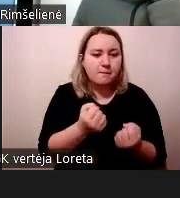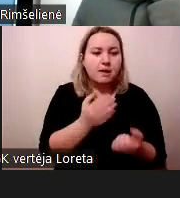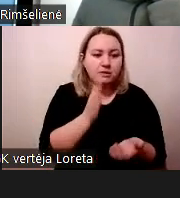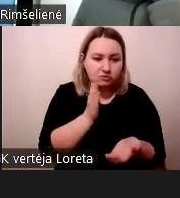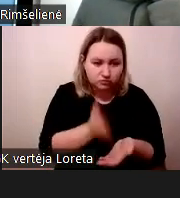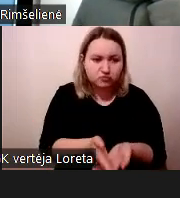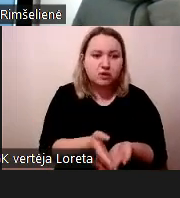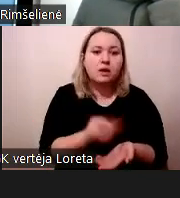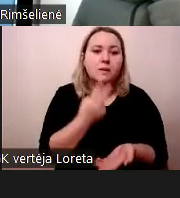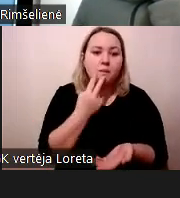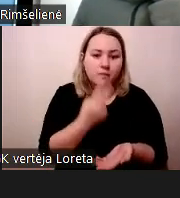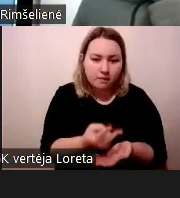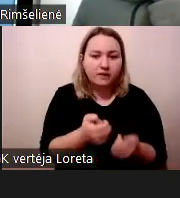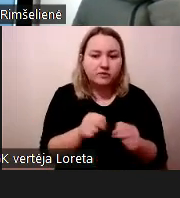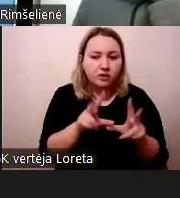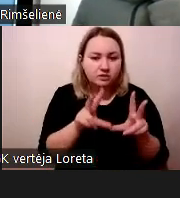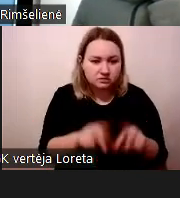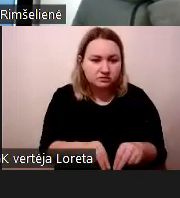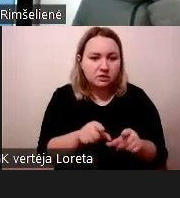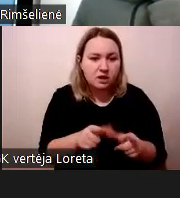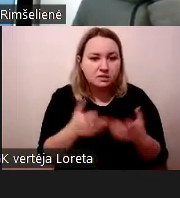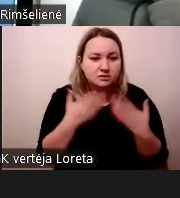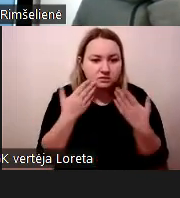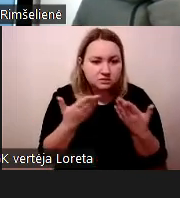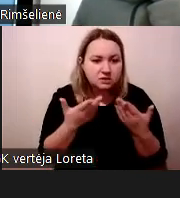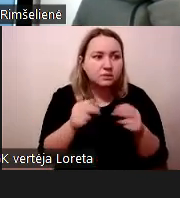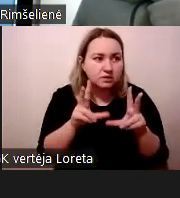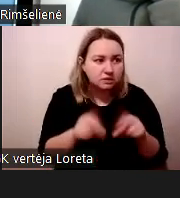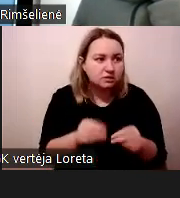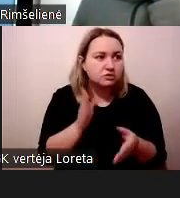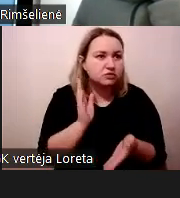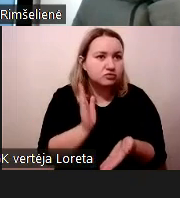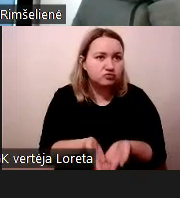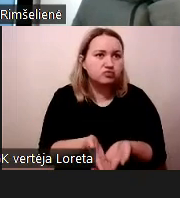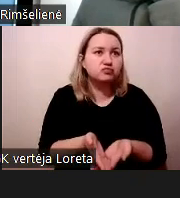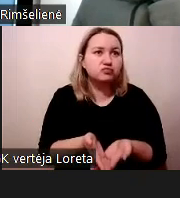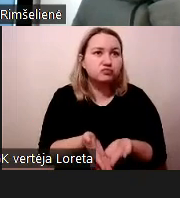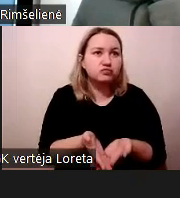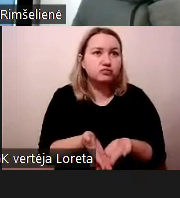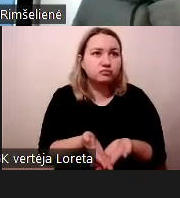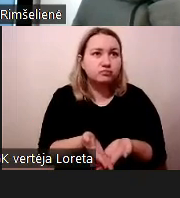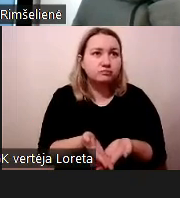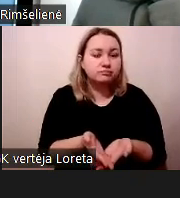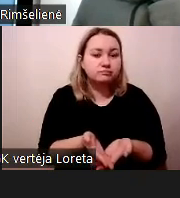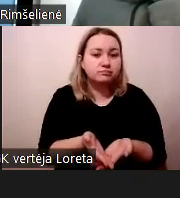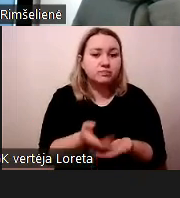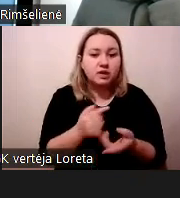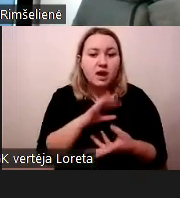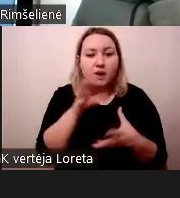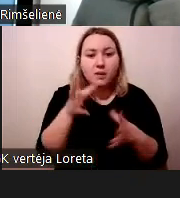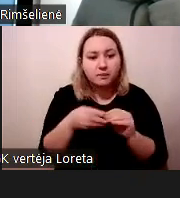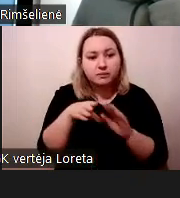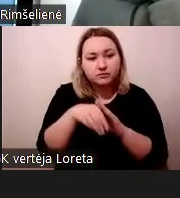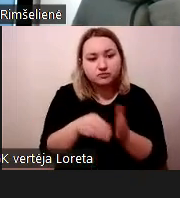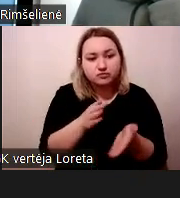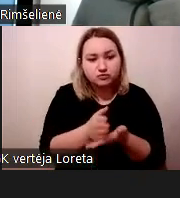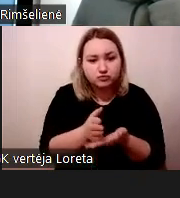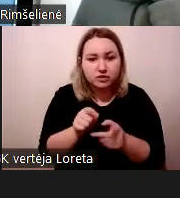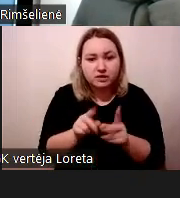reiškia, matotame skaitėme visą tą, reiškia, tokių, visokių tokių kompleksą, kad